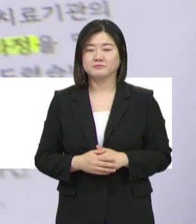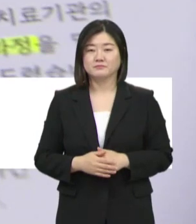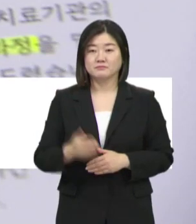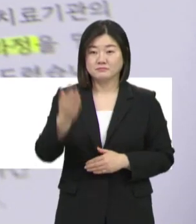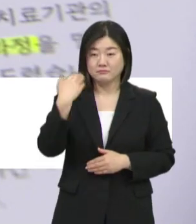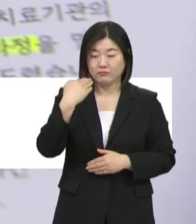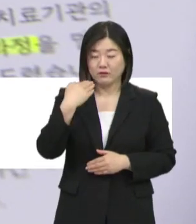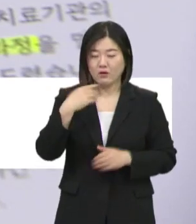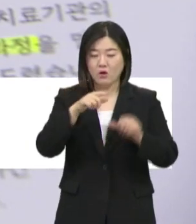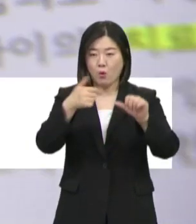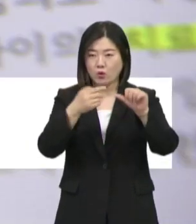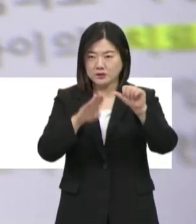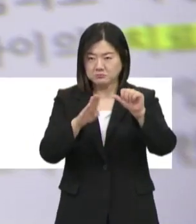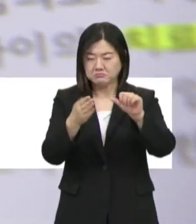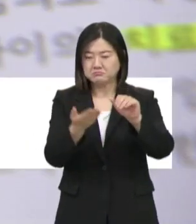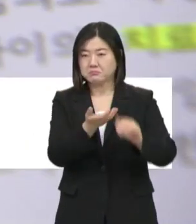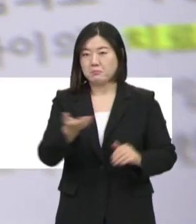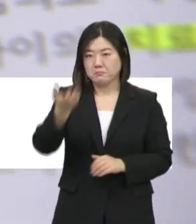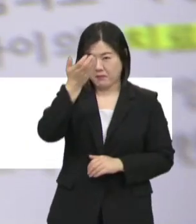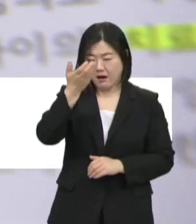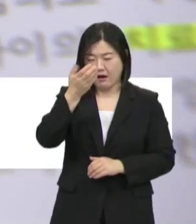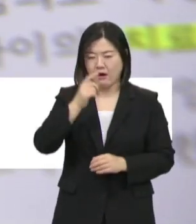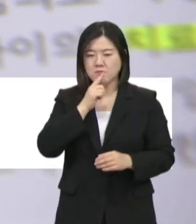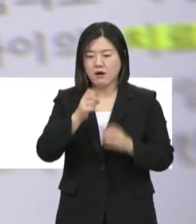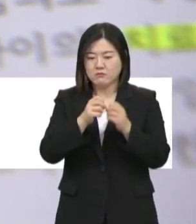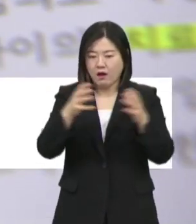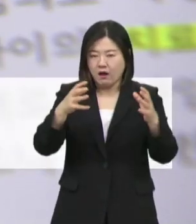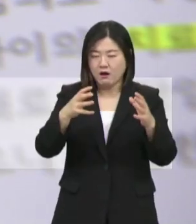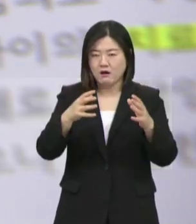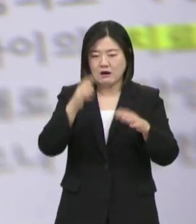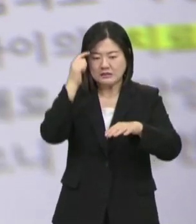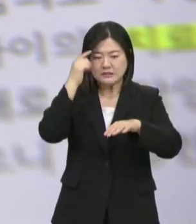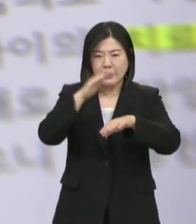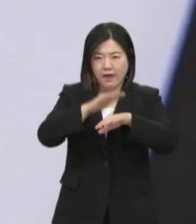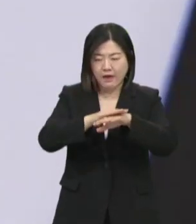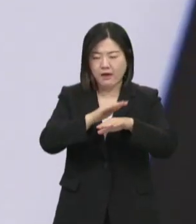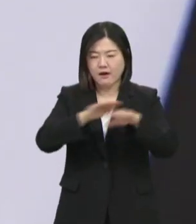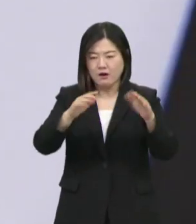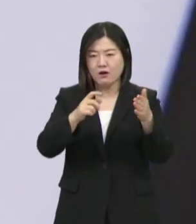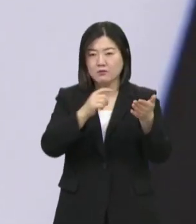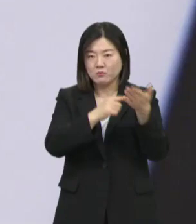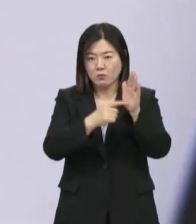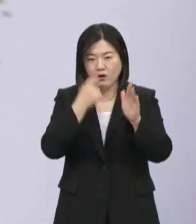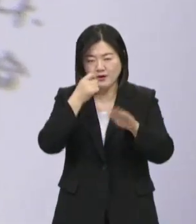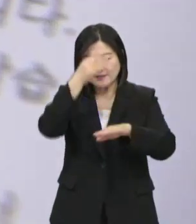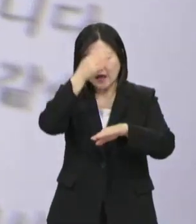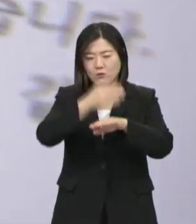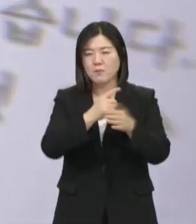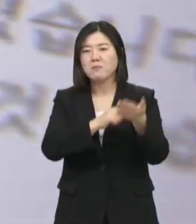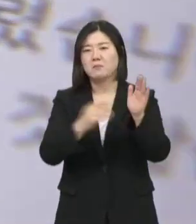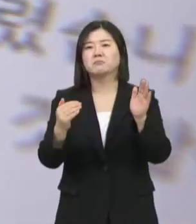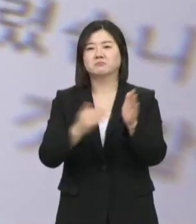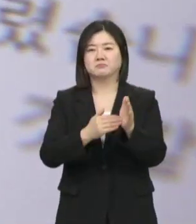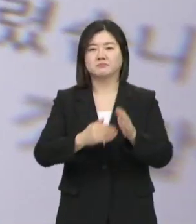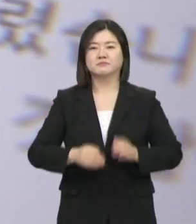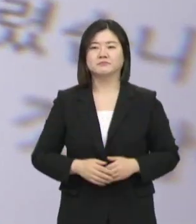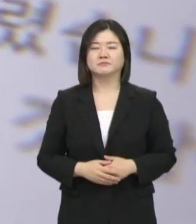지난해 초 5급 사무관으로 승진한는 논란이 일자 지혜롭게 대처하지 못했다며 사과문을 발표했습니다